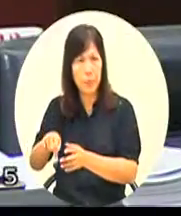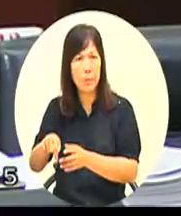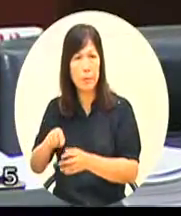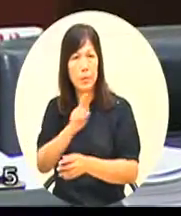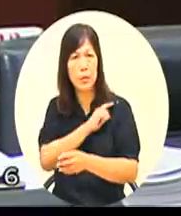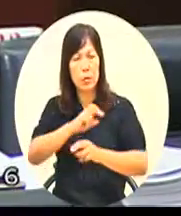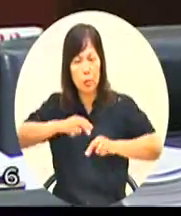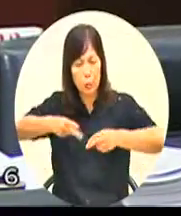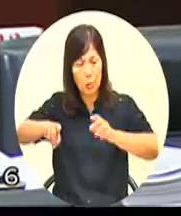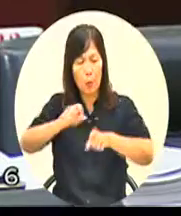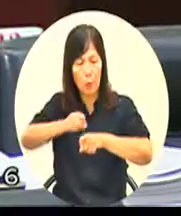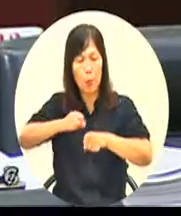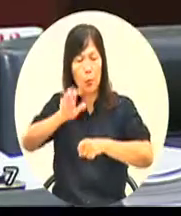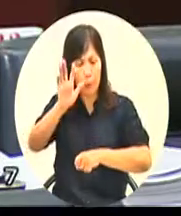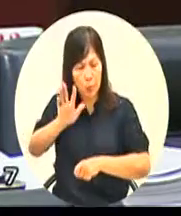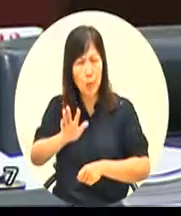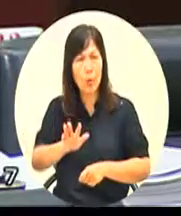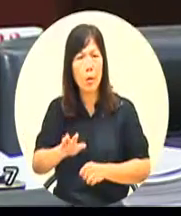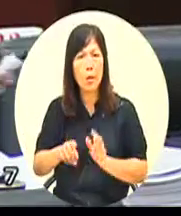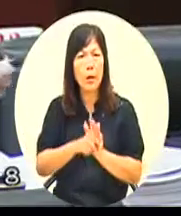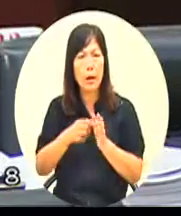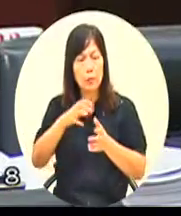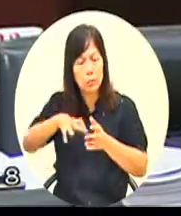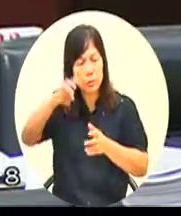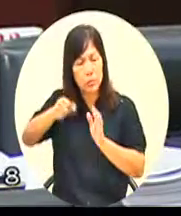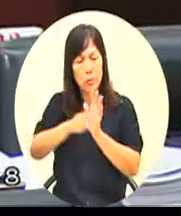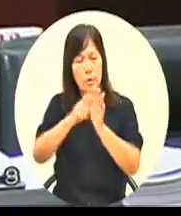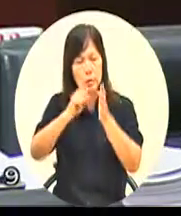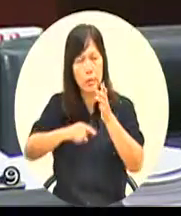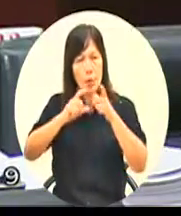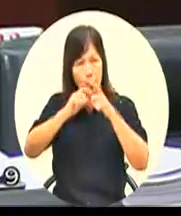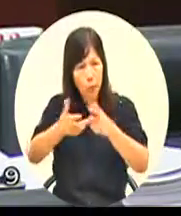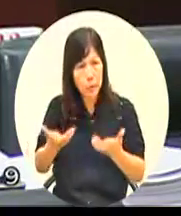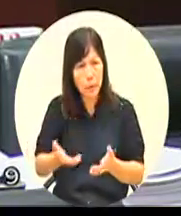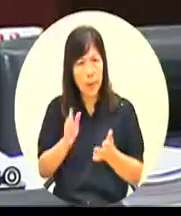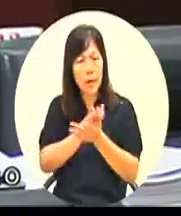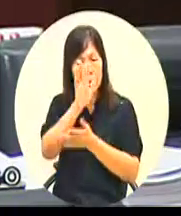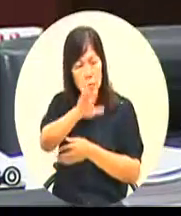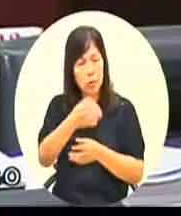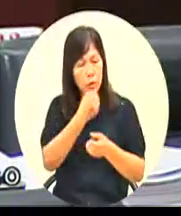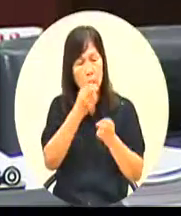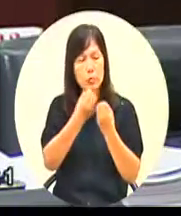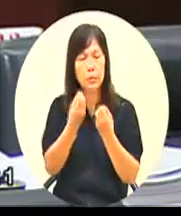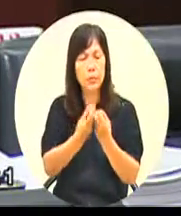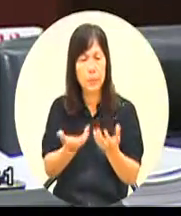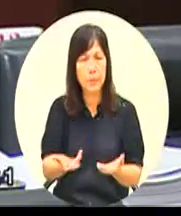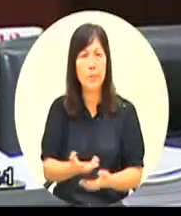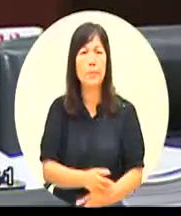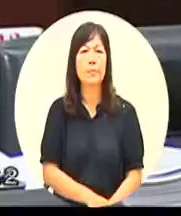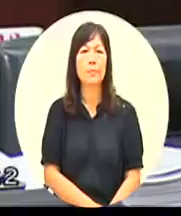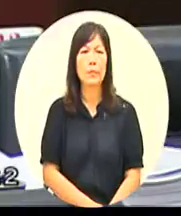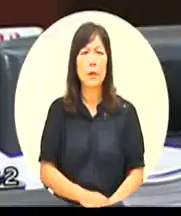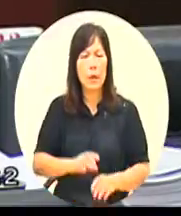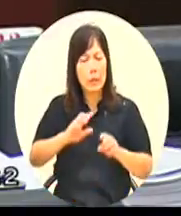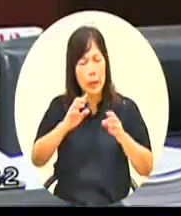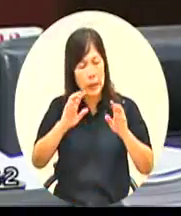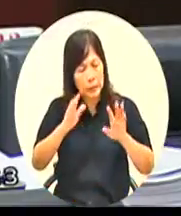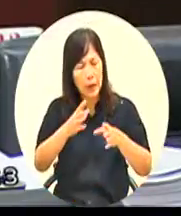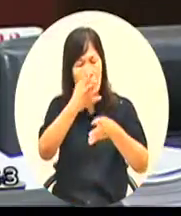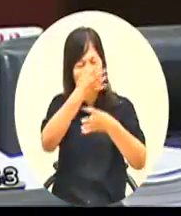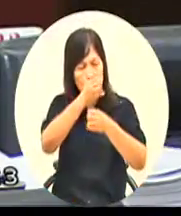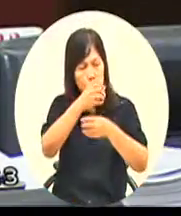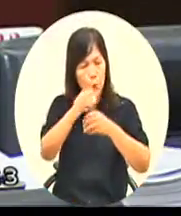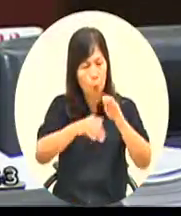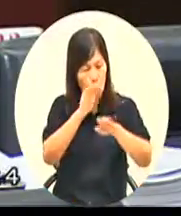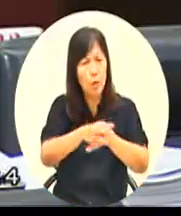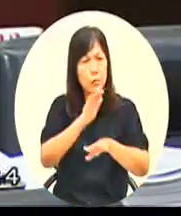修复的计划哈，啊，是不是请局长你怎样跟我答复一下？你们未来要怎么样来做这样的一个计划？那预计什么时候能够把它做好？因